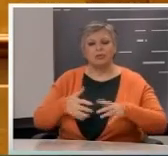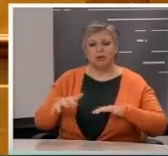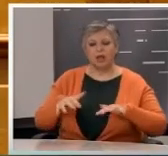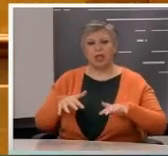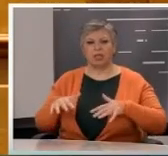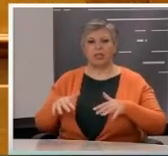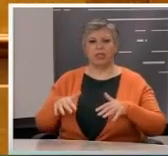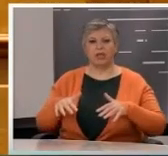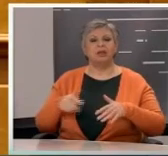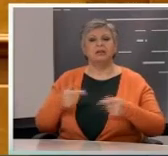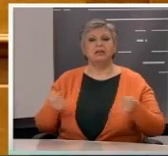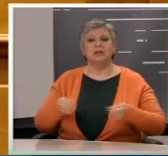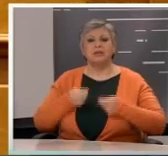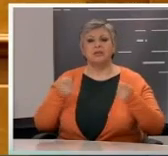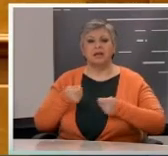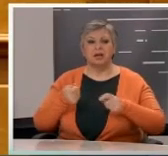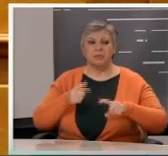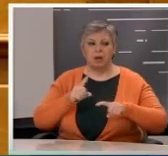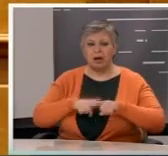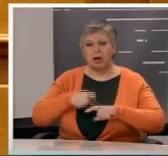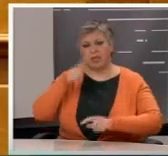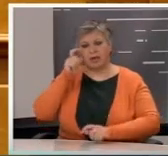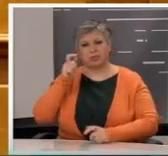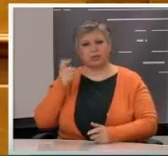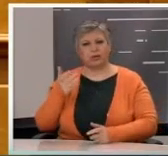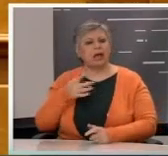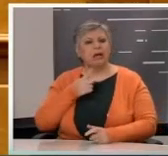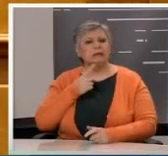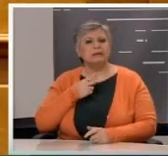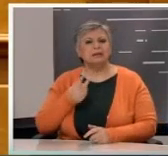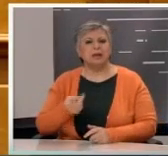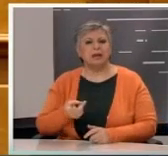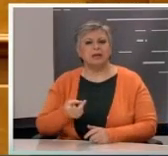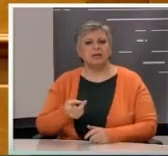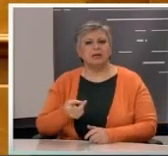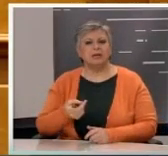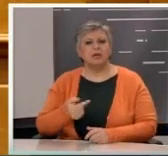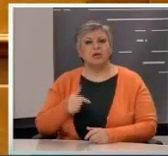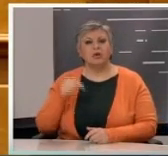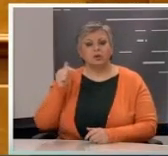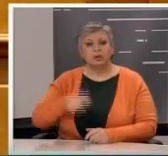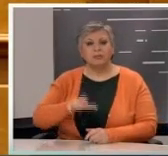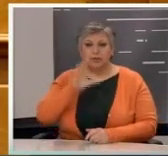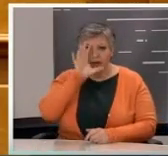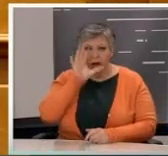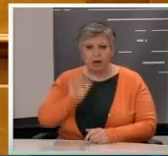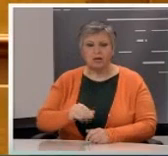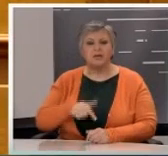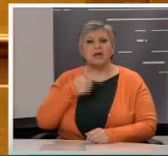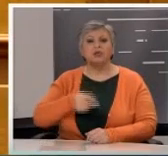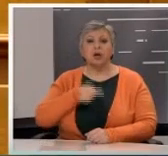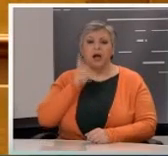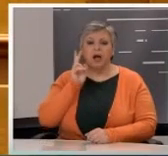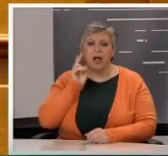κρίσεων. Τι μας είπαν δηλαδή, προσέξτε, γιατί αυτό το επιχείρημα είναι εξόχως